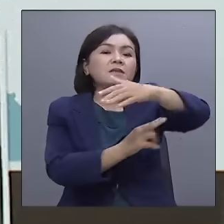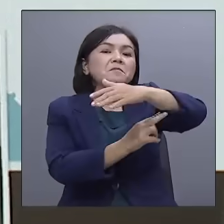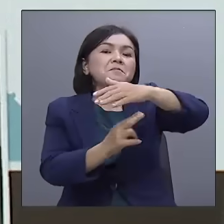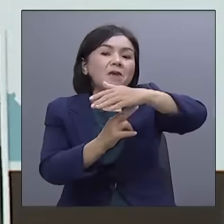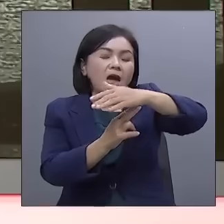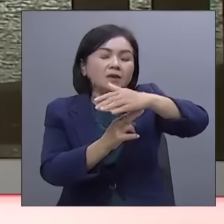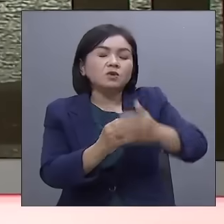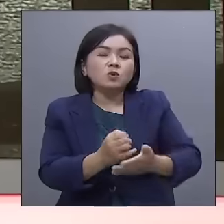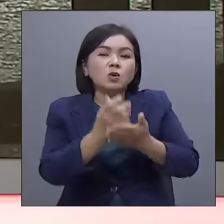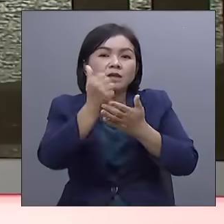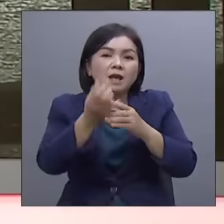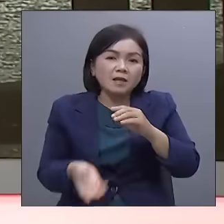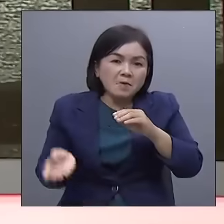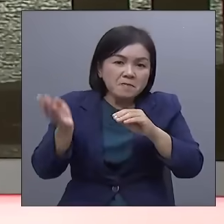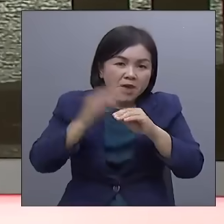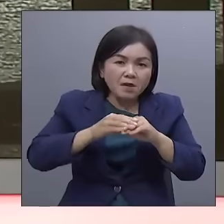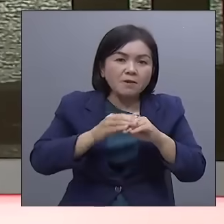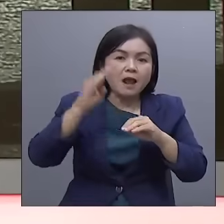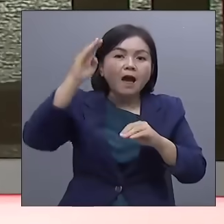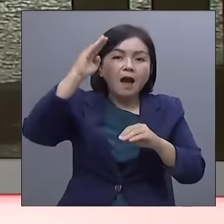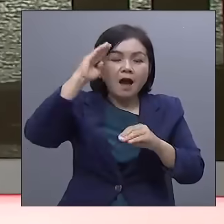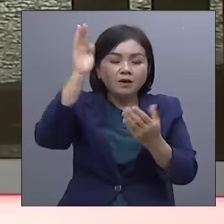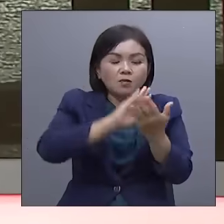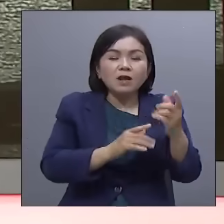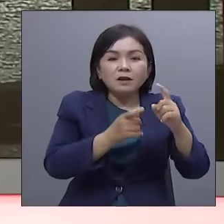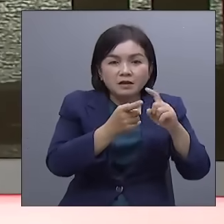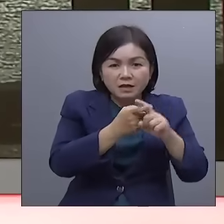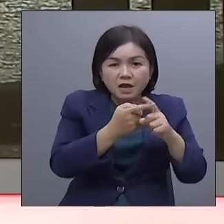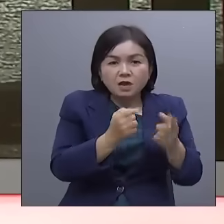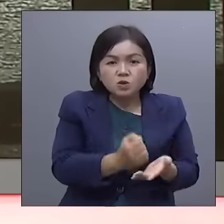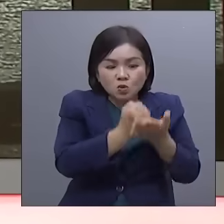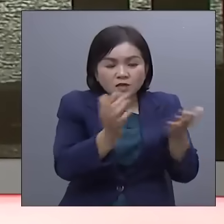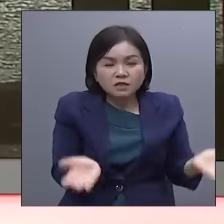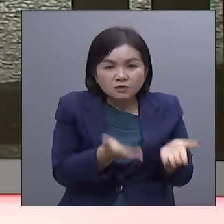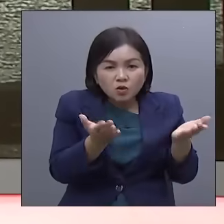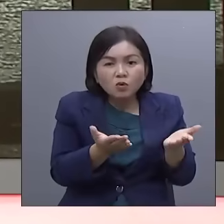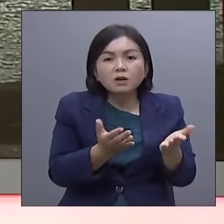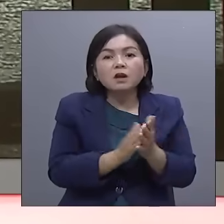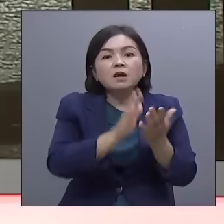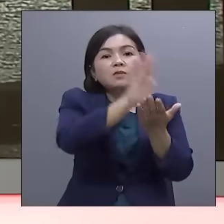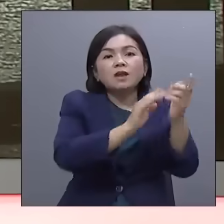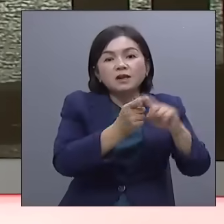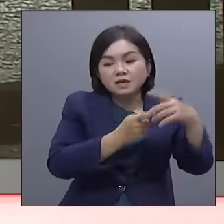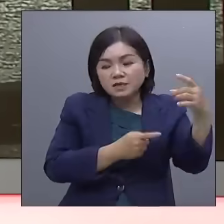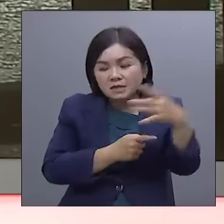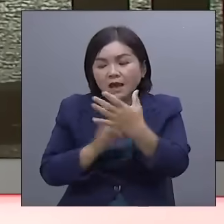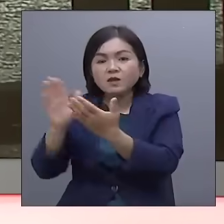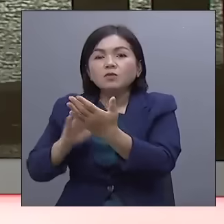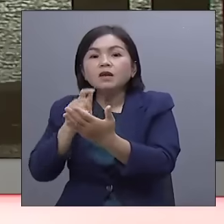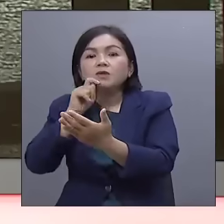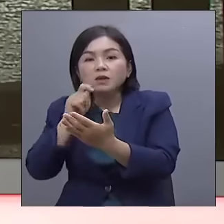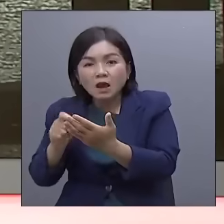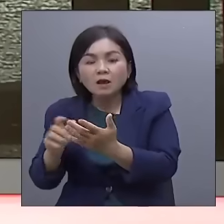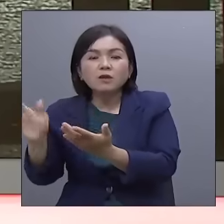เสริมความแข็งแกร่งให้กับแนวรบรัสเซียที่กำลังทำศึกในยูเครนนะคะในห้วงเวลาที่กองทัพยูเครนเองเดินหน้าโจมตีเสบียง